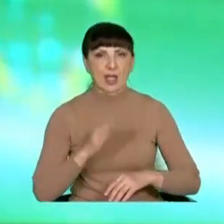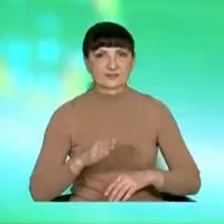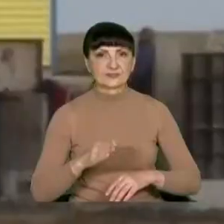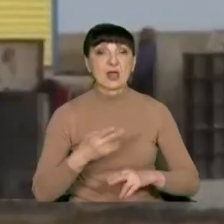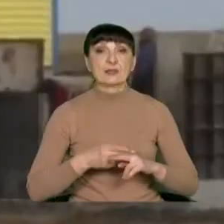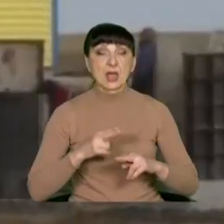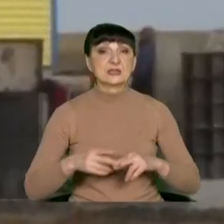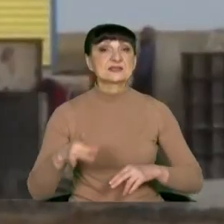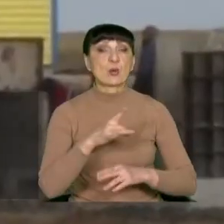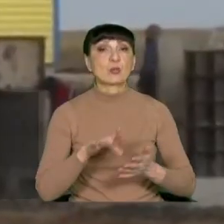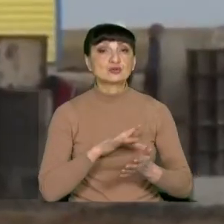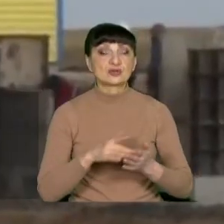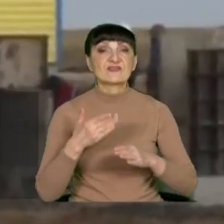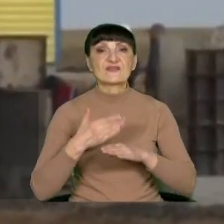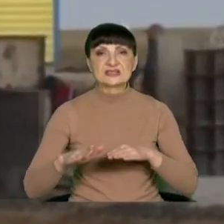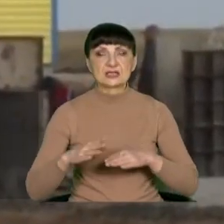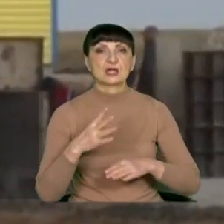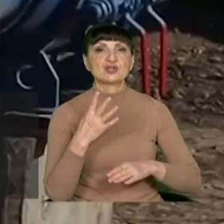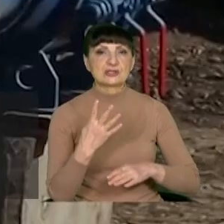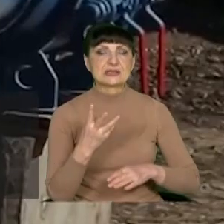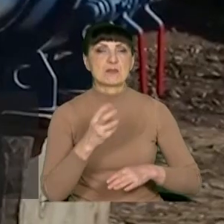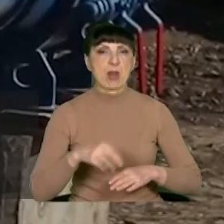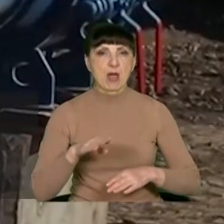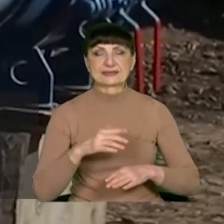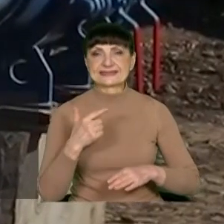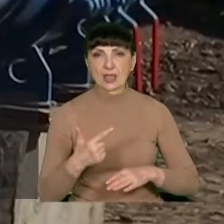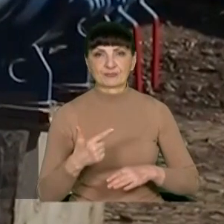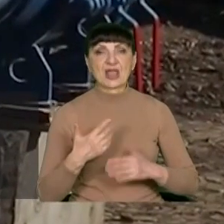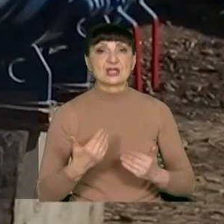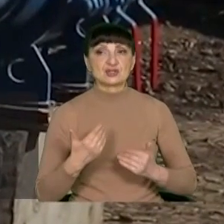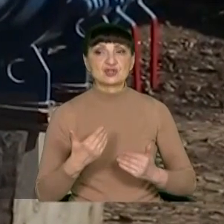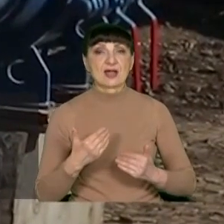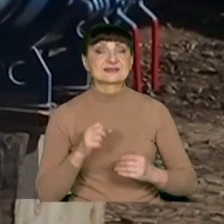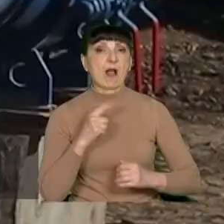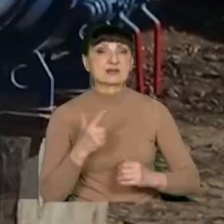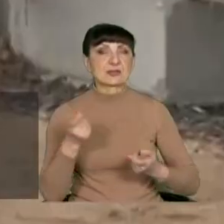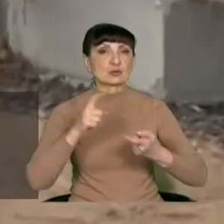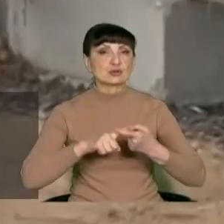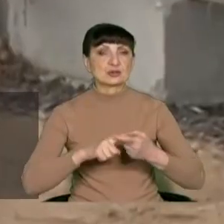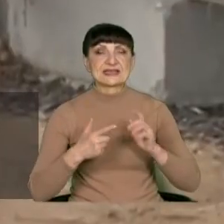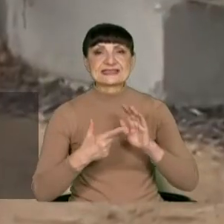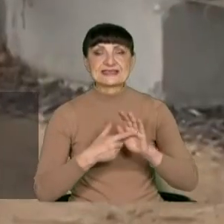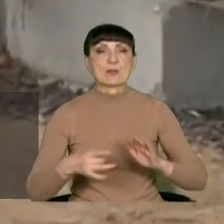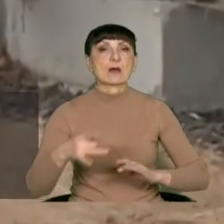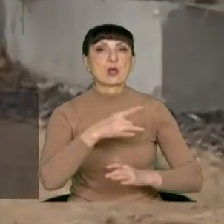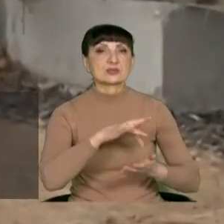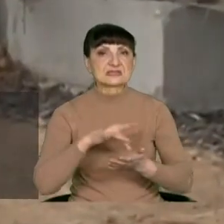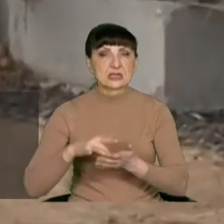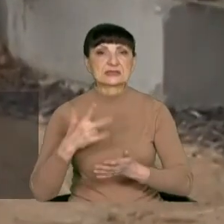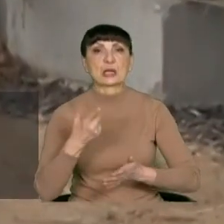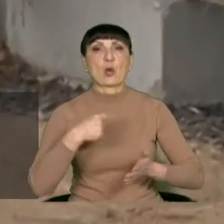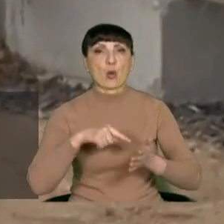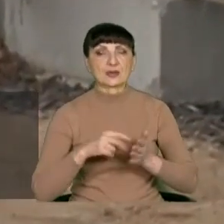это из республиканского бюджета выделят 4 миллиарда тенге. Сейчас к природному газу подключены 7 районных центров, 3 города